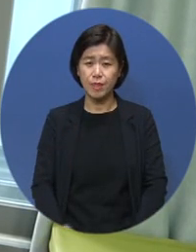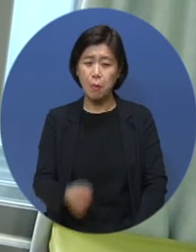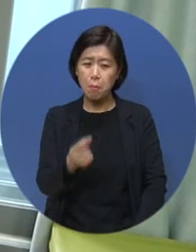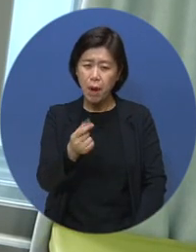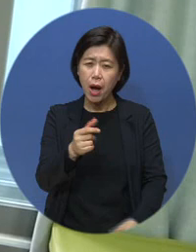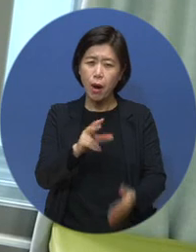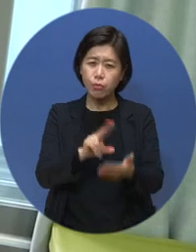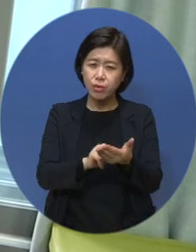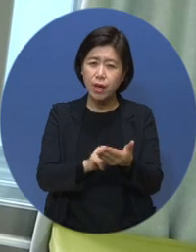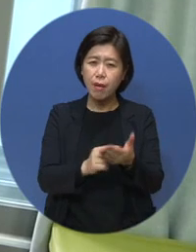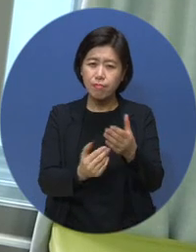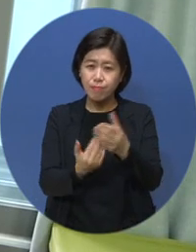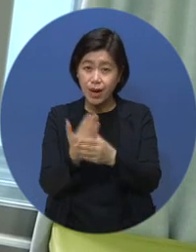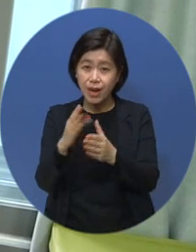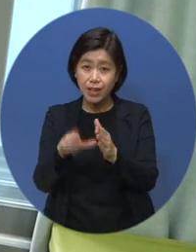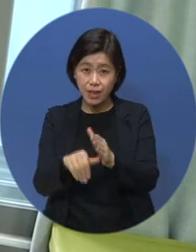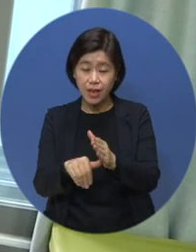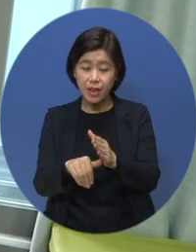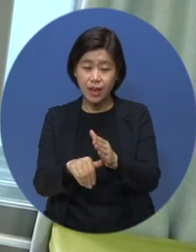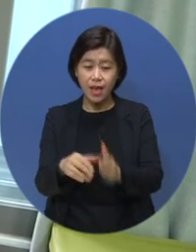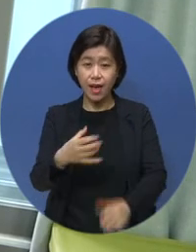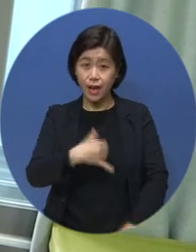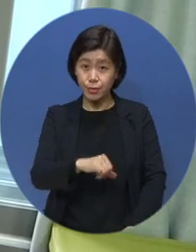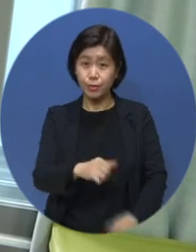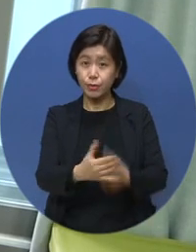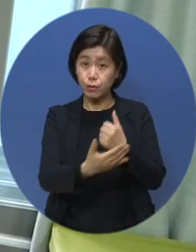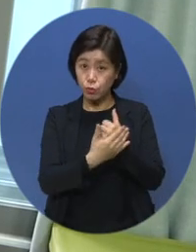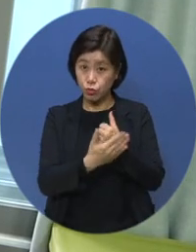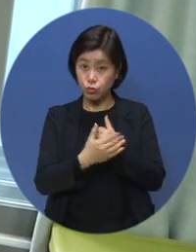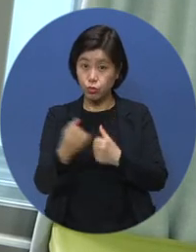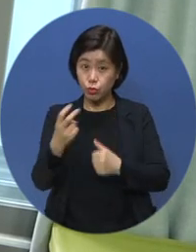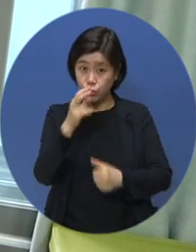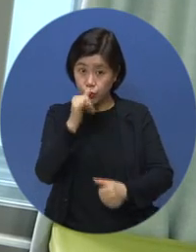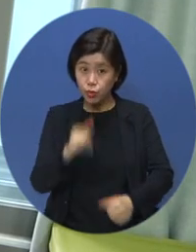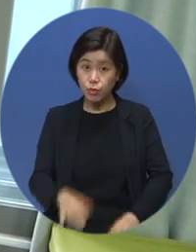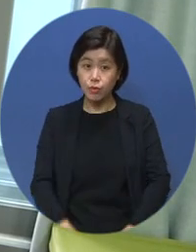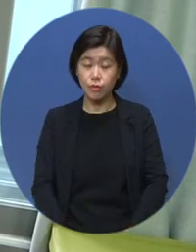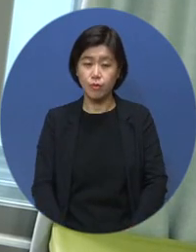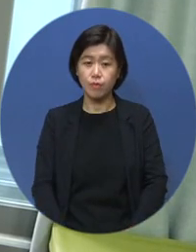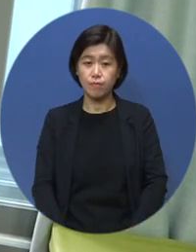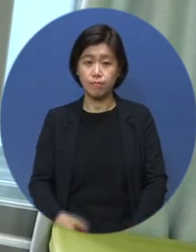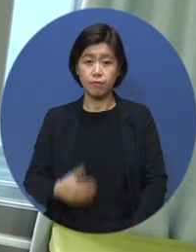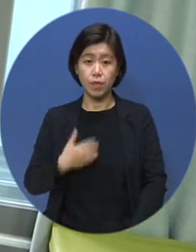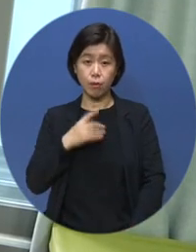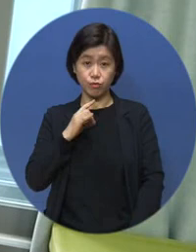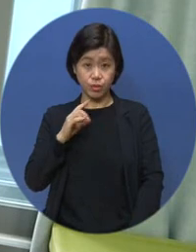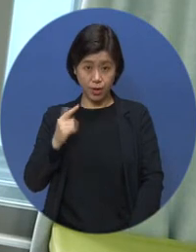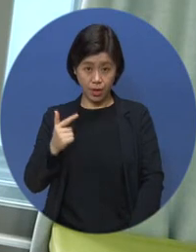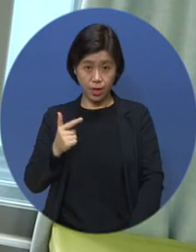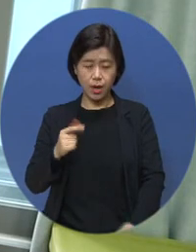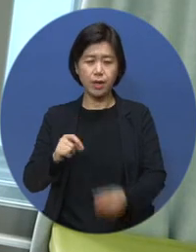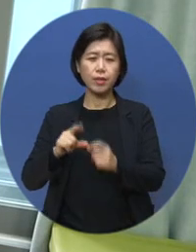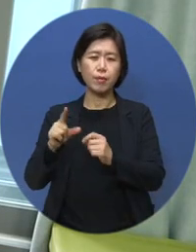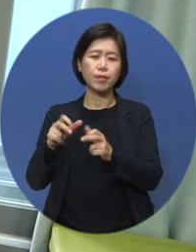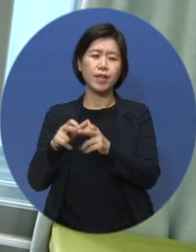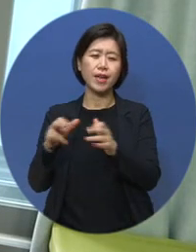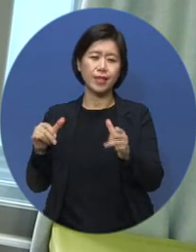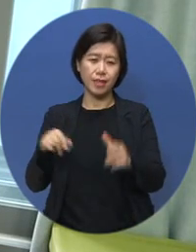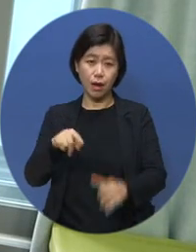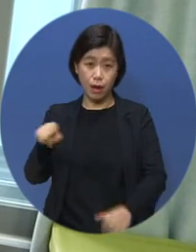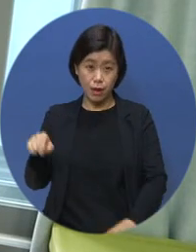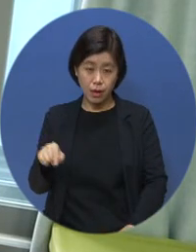뭐 이렇게 있으면 이렇게 자주 이렇게 도와 주나봐요 저는 이제 사실 이제 저 뿐만 아니라 대부분의 장애인 분들이